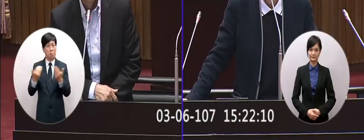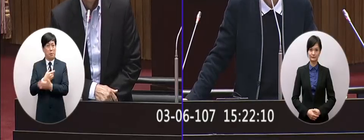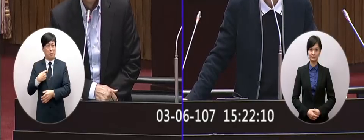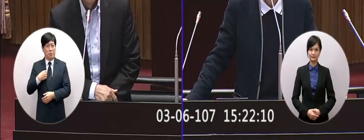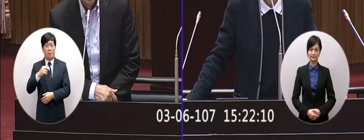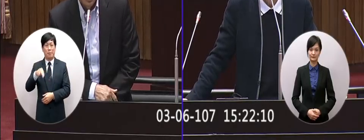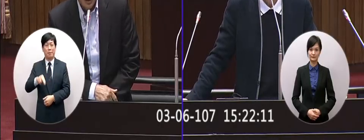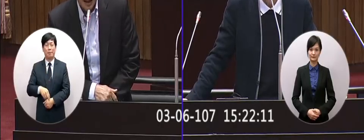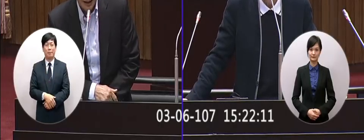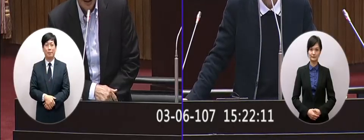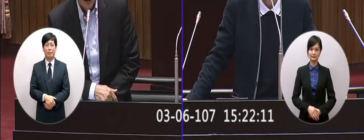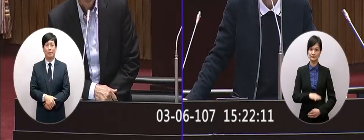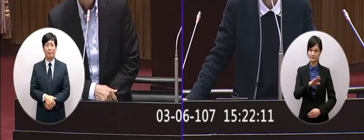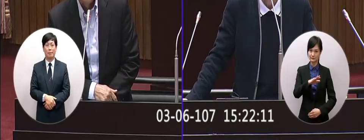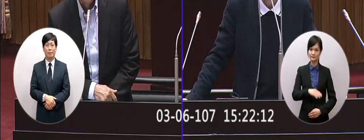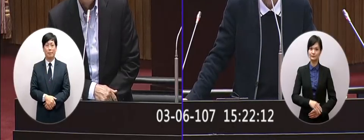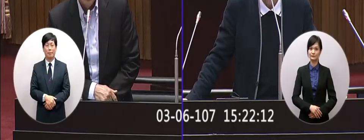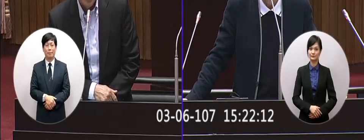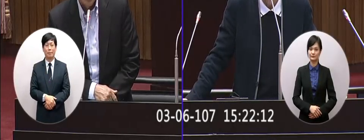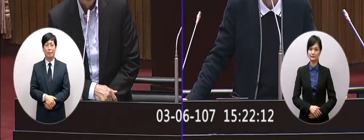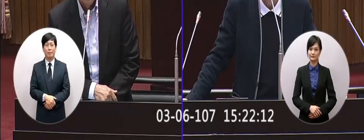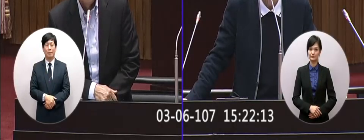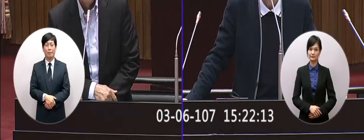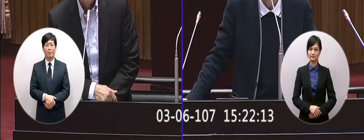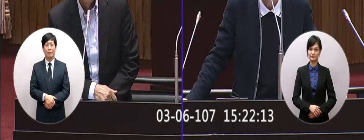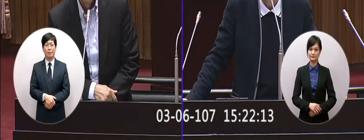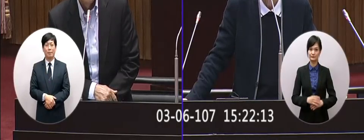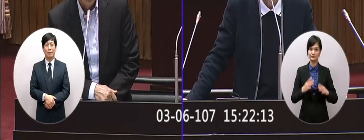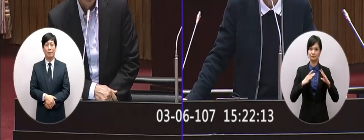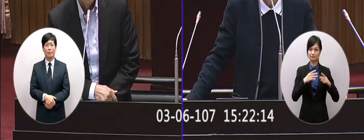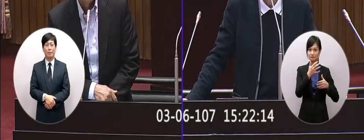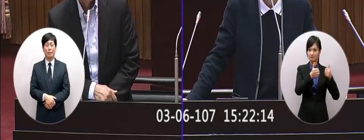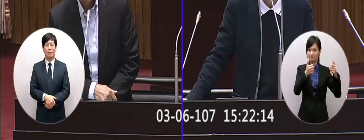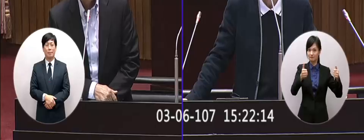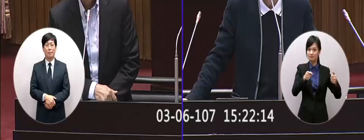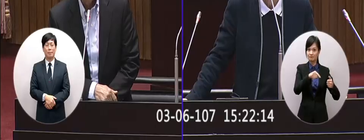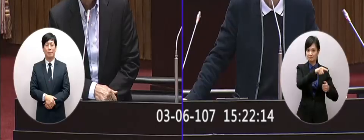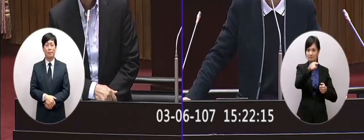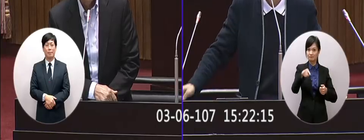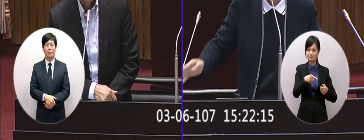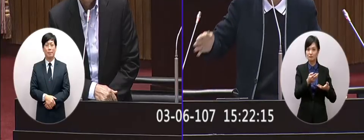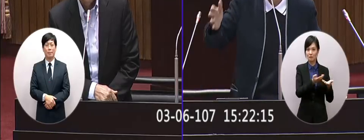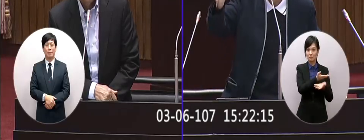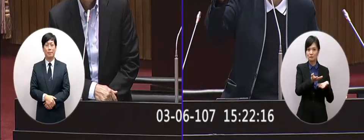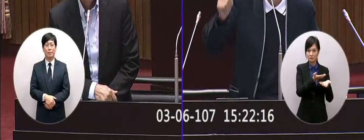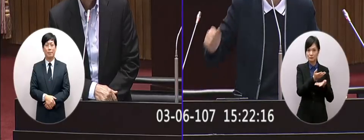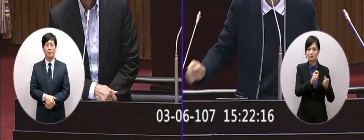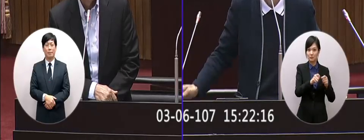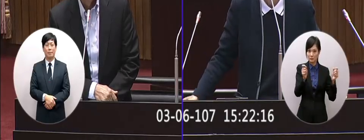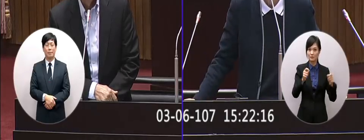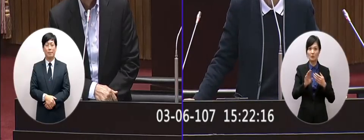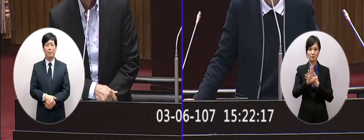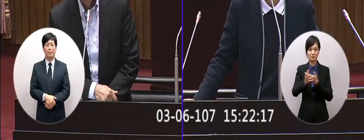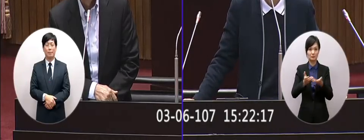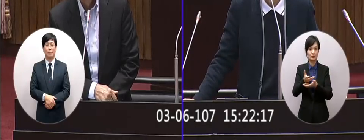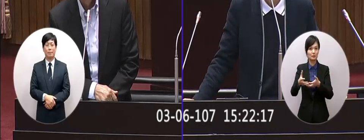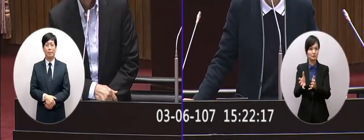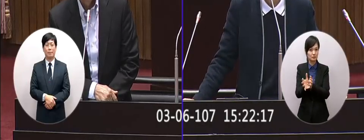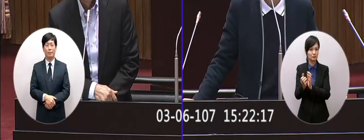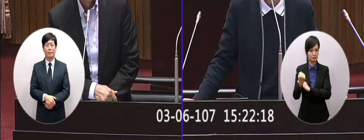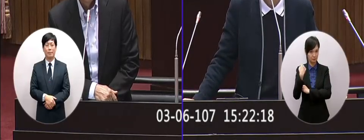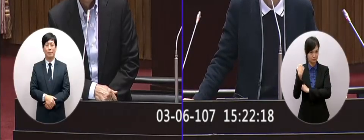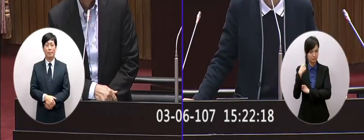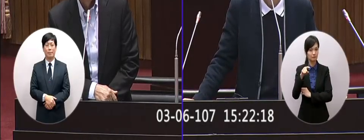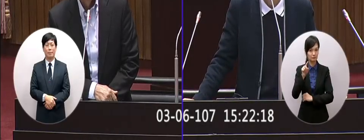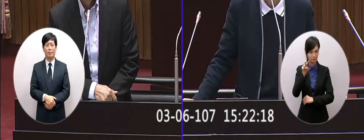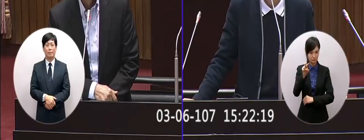了 啊。底下也高层亲高层亲亲故啊，也看到。我搞不会努力哈，